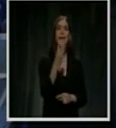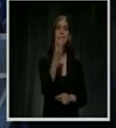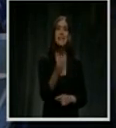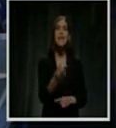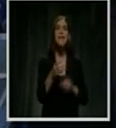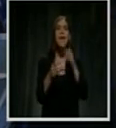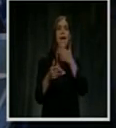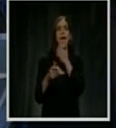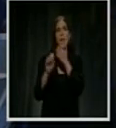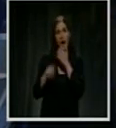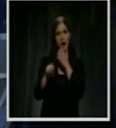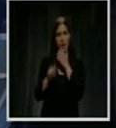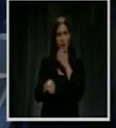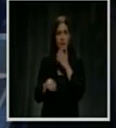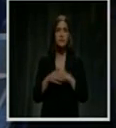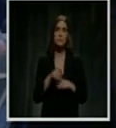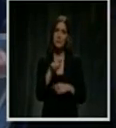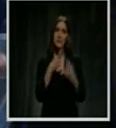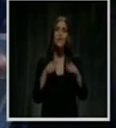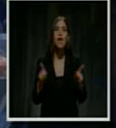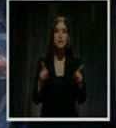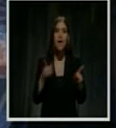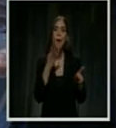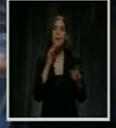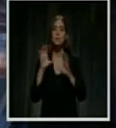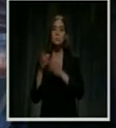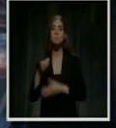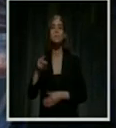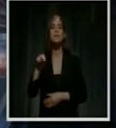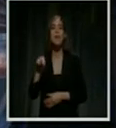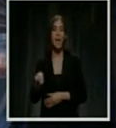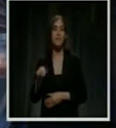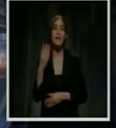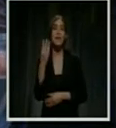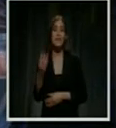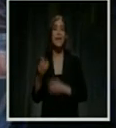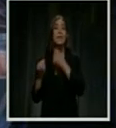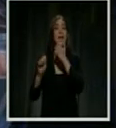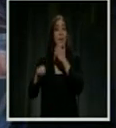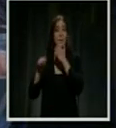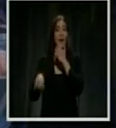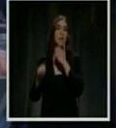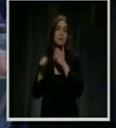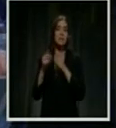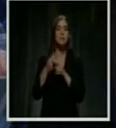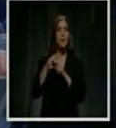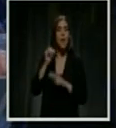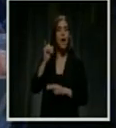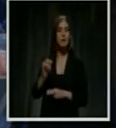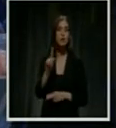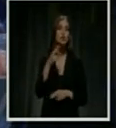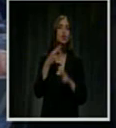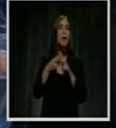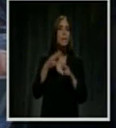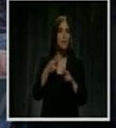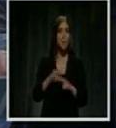Dik id-differenza li fi żmienna meta kien hemm tliet imħalfin, li naqsu x'ġara. L-istituzzjonijiet ħadmu